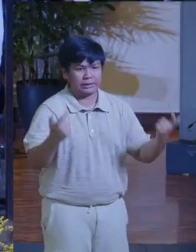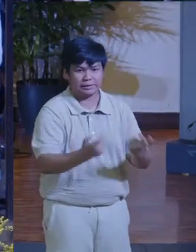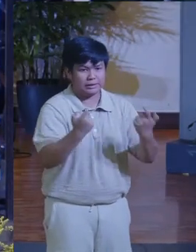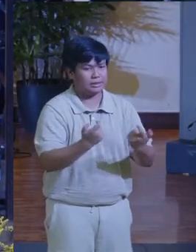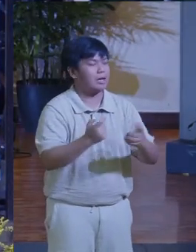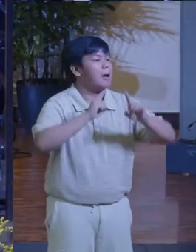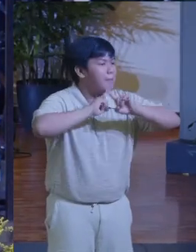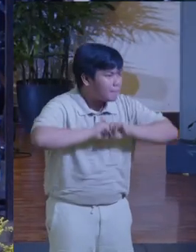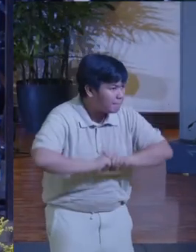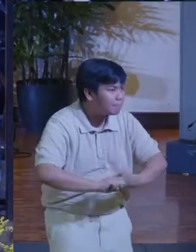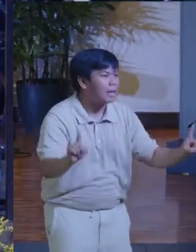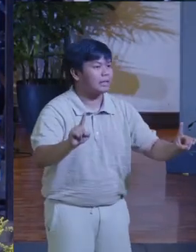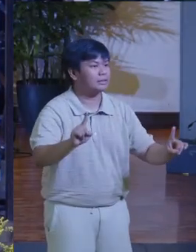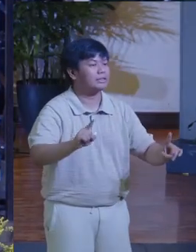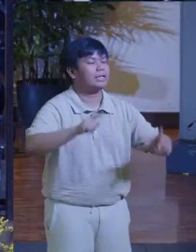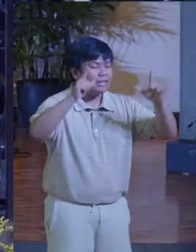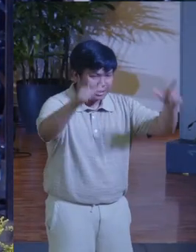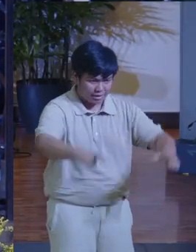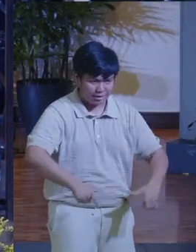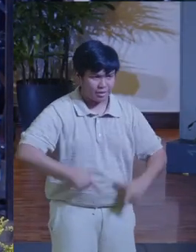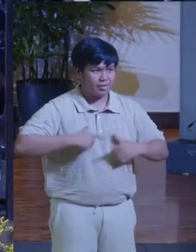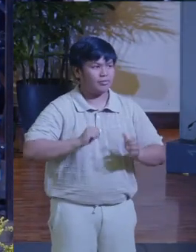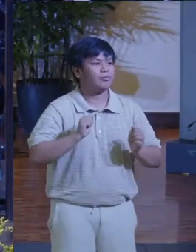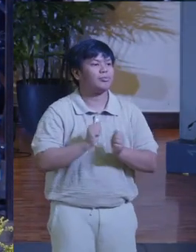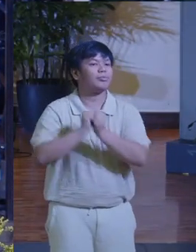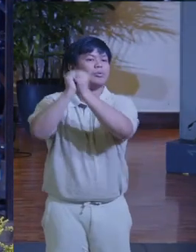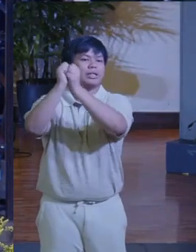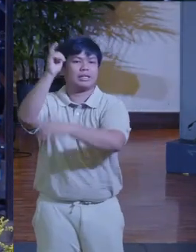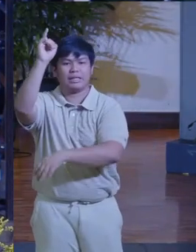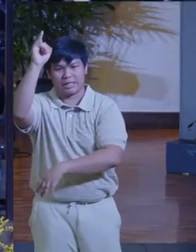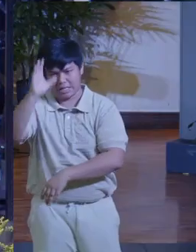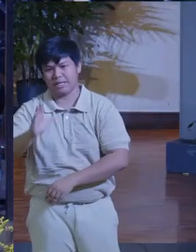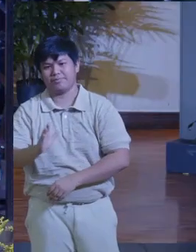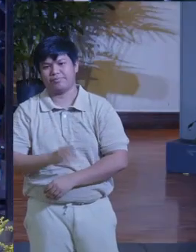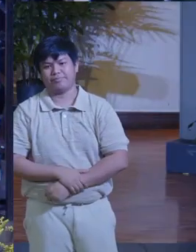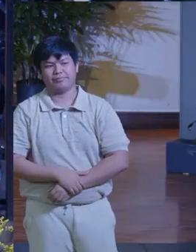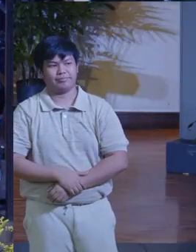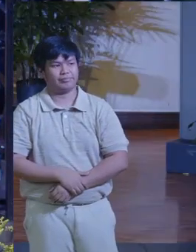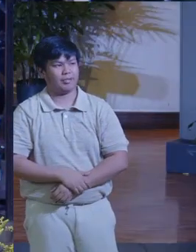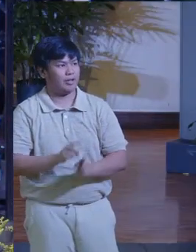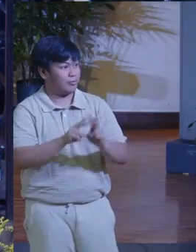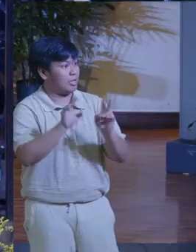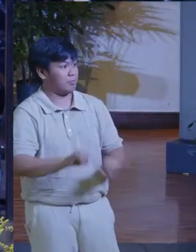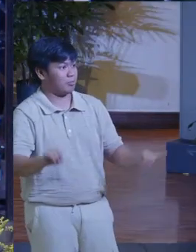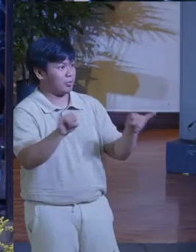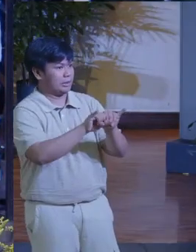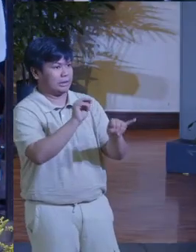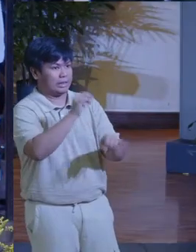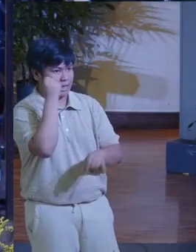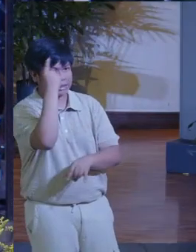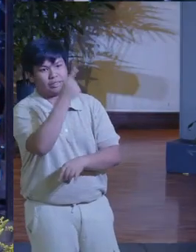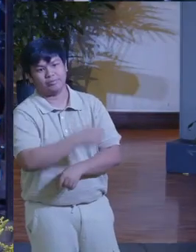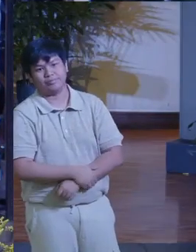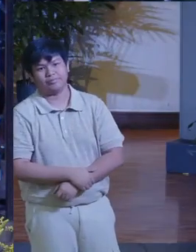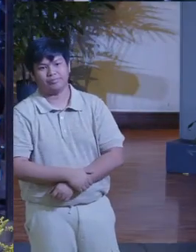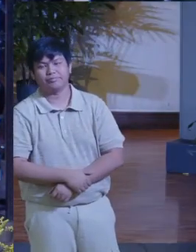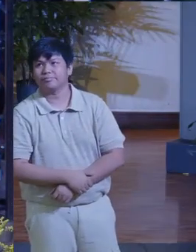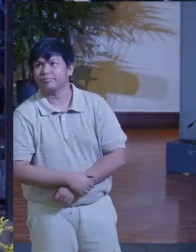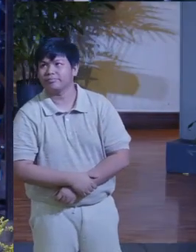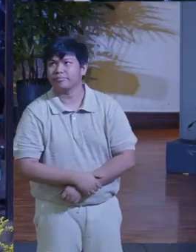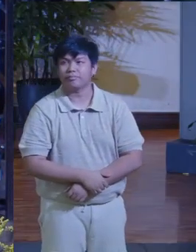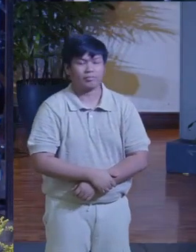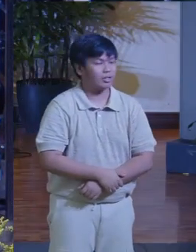kundi kalayaan na mabuhay para sa Kanya. No? Yung first part po, yun po